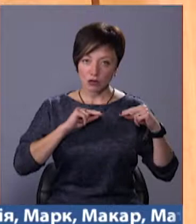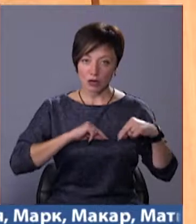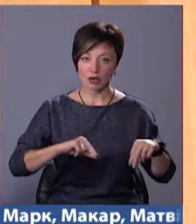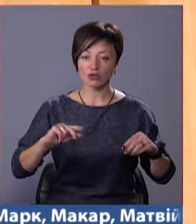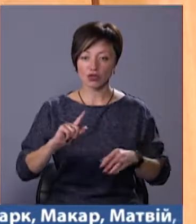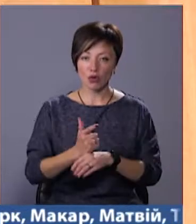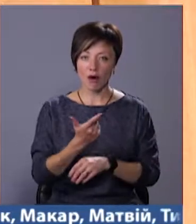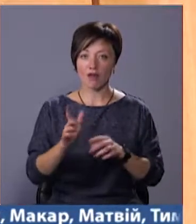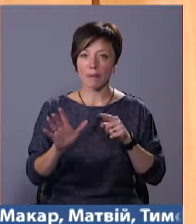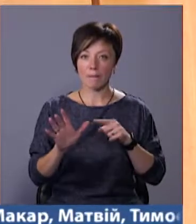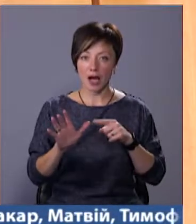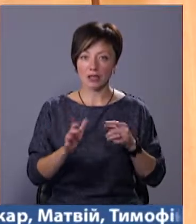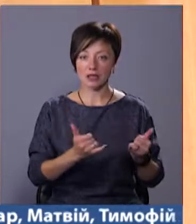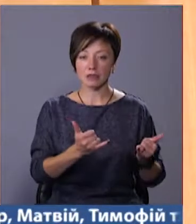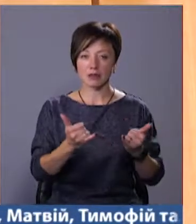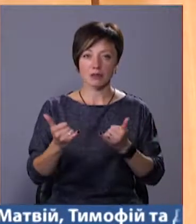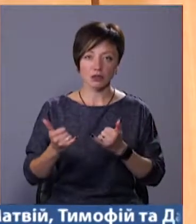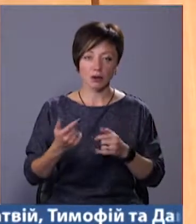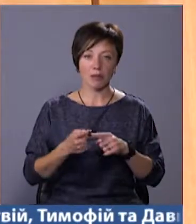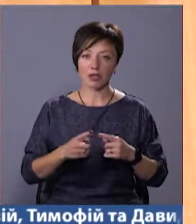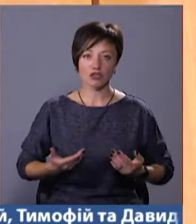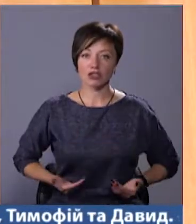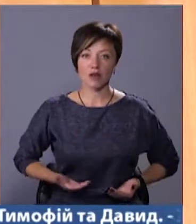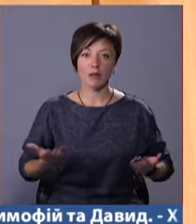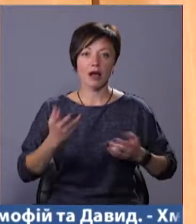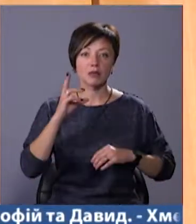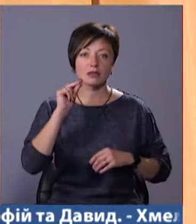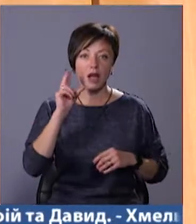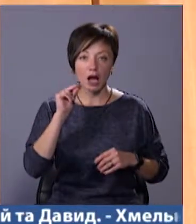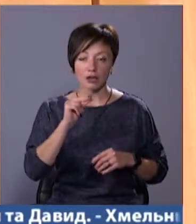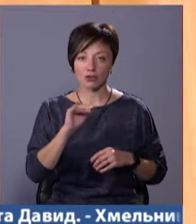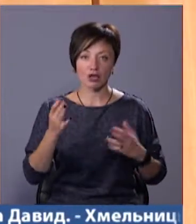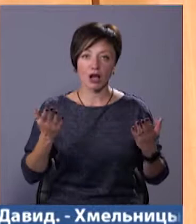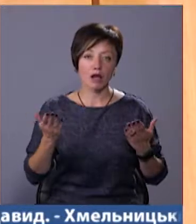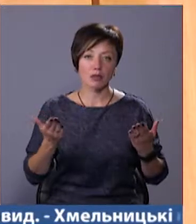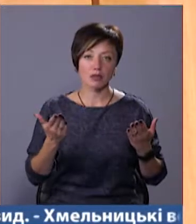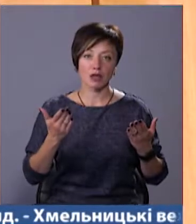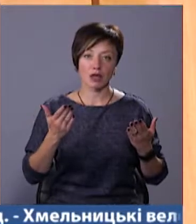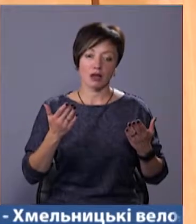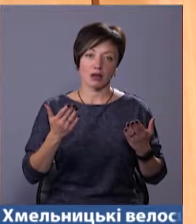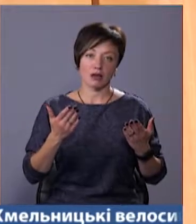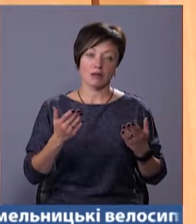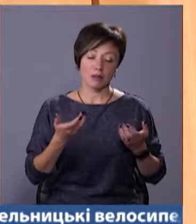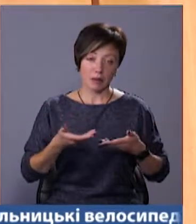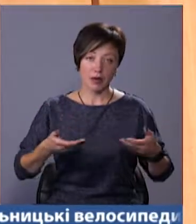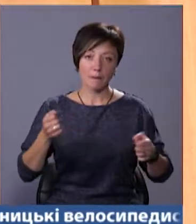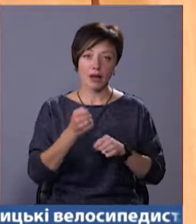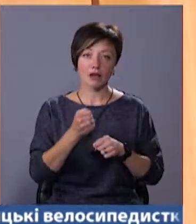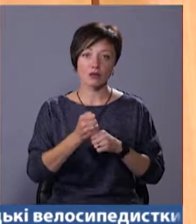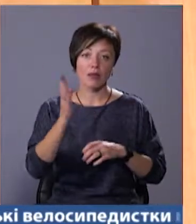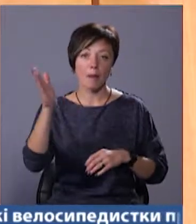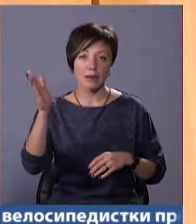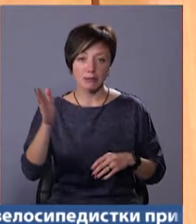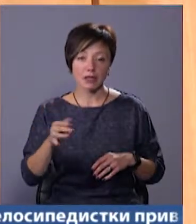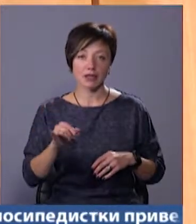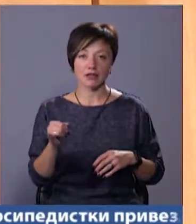п'яте поспіль забезпечили. Бо ми не живемо якимись датами чи якимись особливими роками. Ми працюємо вдовго